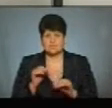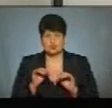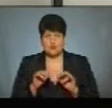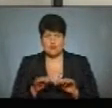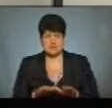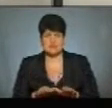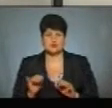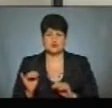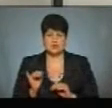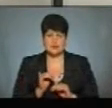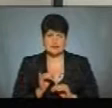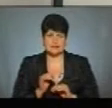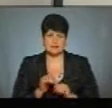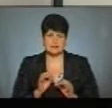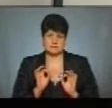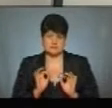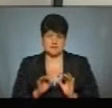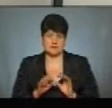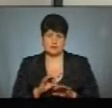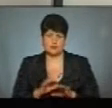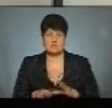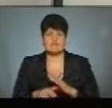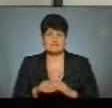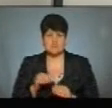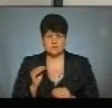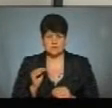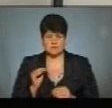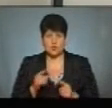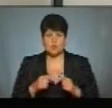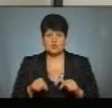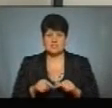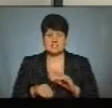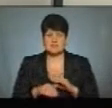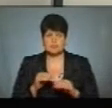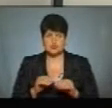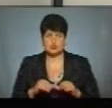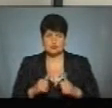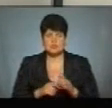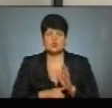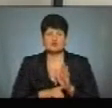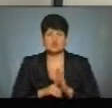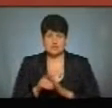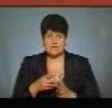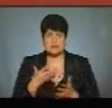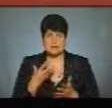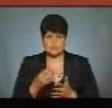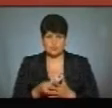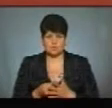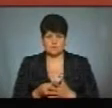виборчого процесу і взагалі там для належного проведення виборів. Окружні виборчі комісії розпочали